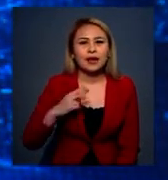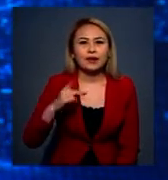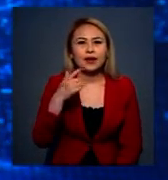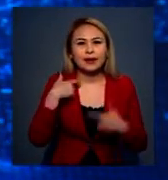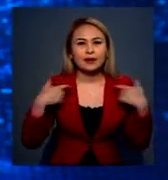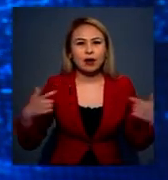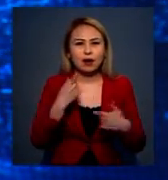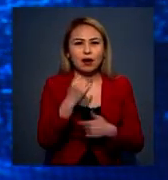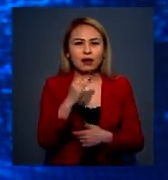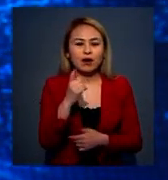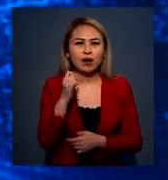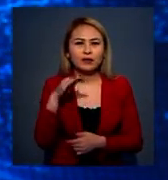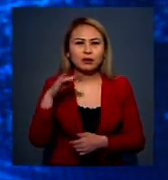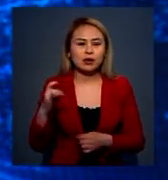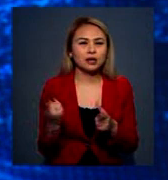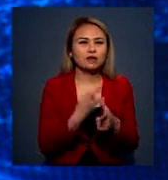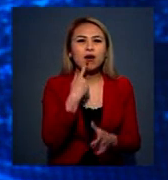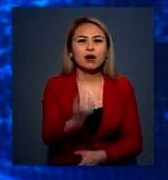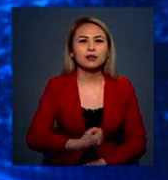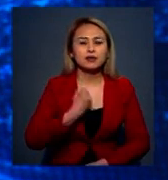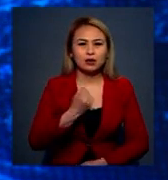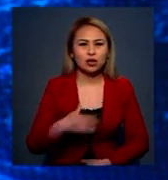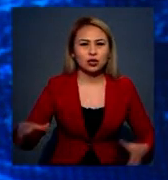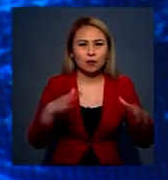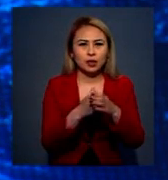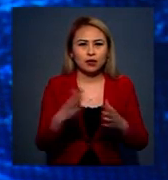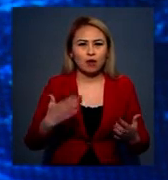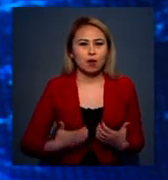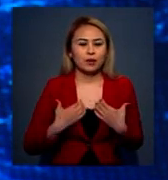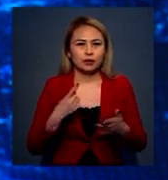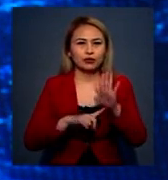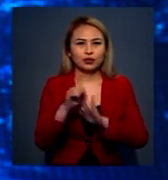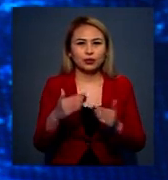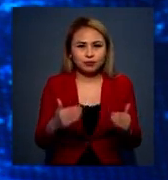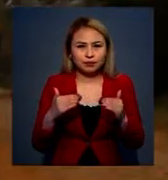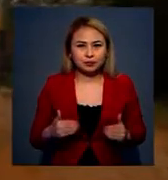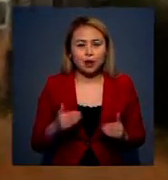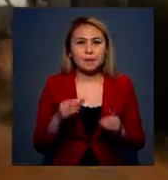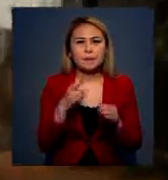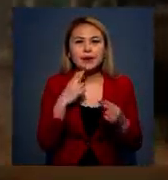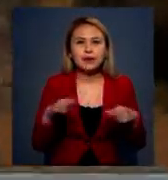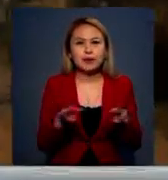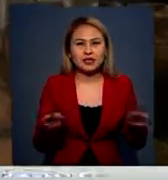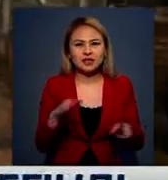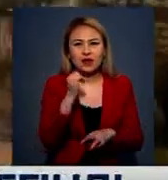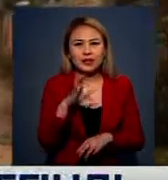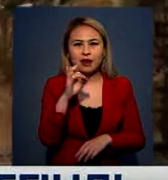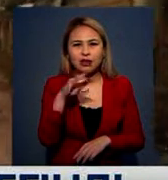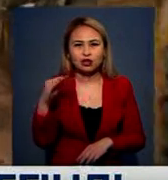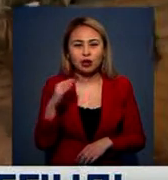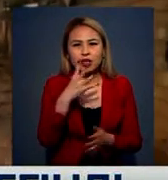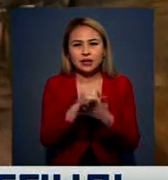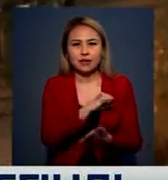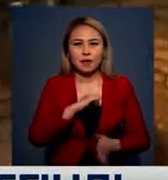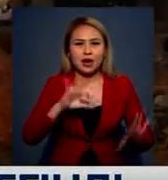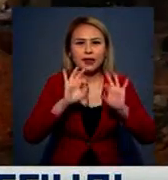Ливияда генерал Халифа Хафтар әскері Сарадж үкіметінің жасақтарынан сескеніп шегіне бастады. Бұл туралы премьер-министр Файз Сарадждың өзі